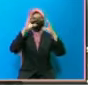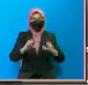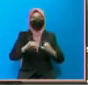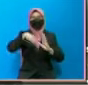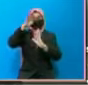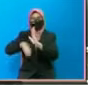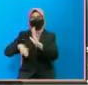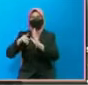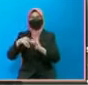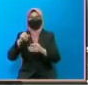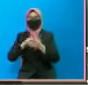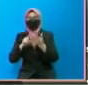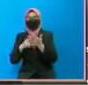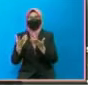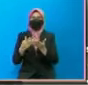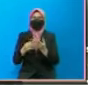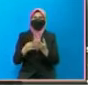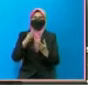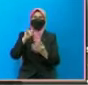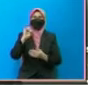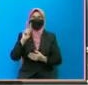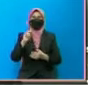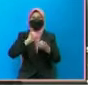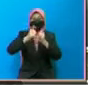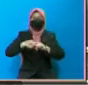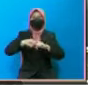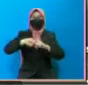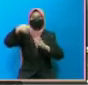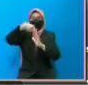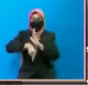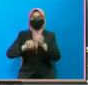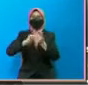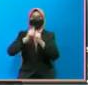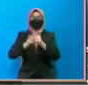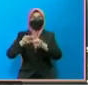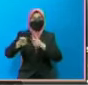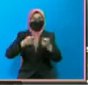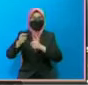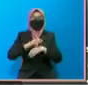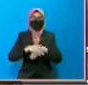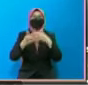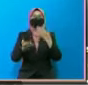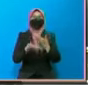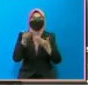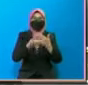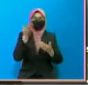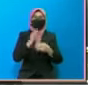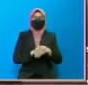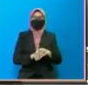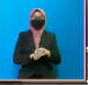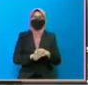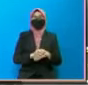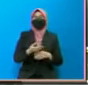mengurangkan birokrasi serta membolehkan perfungsi undata bagi melaksanakan semak silang maklumat penerima dan sebagainya